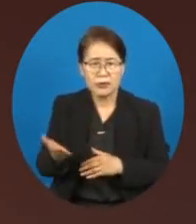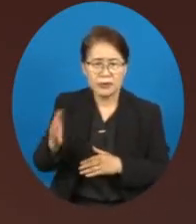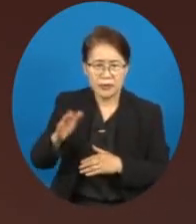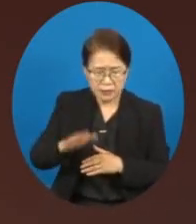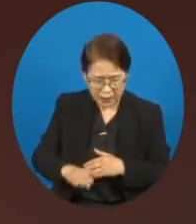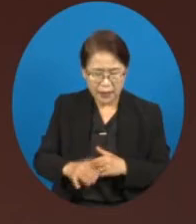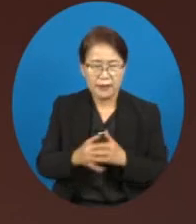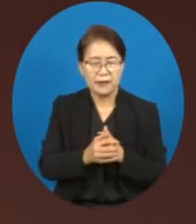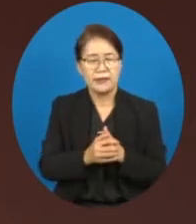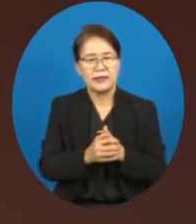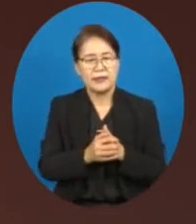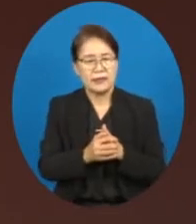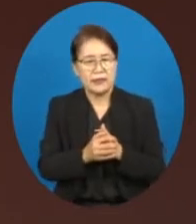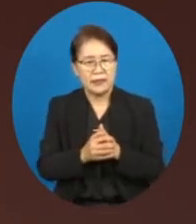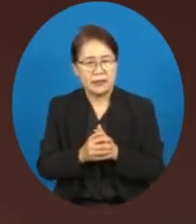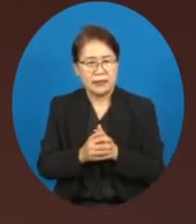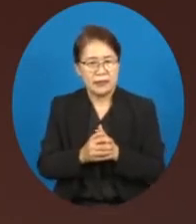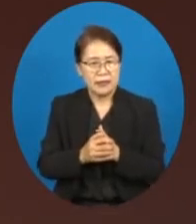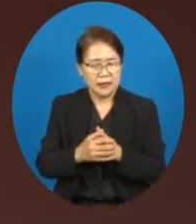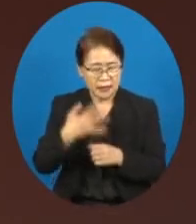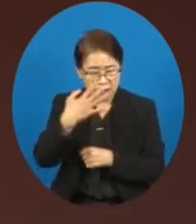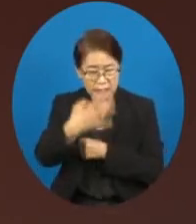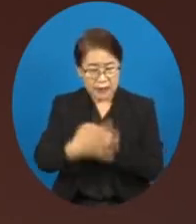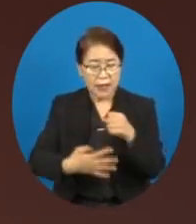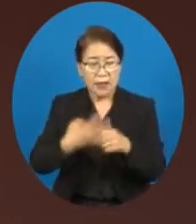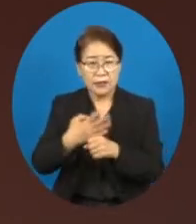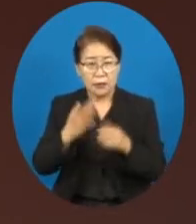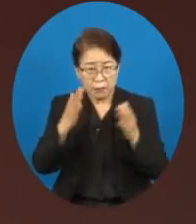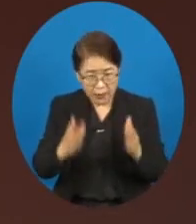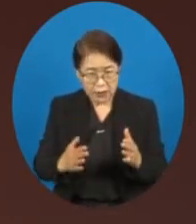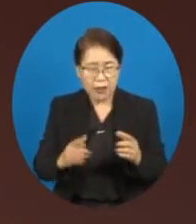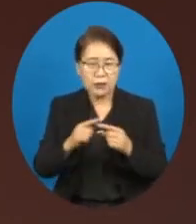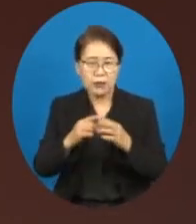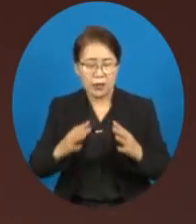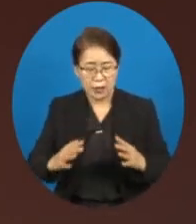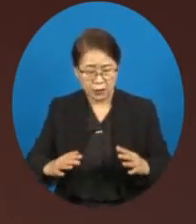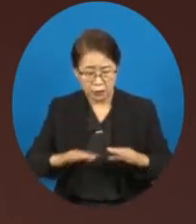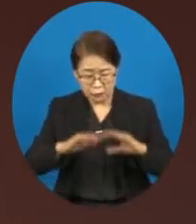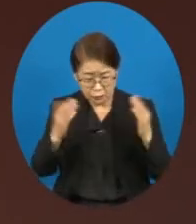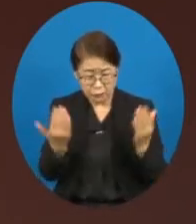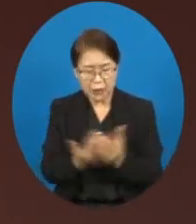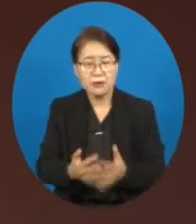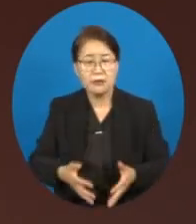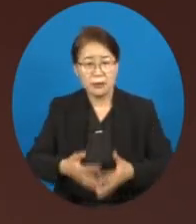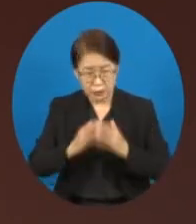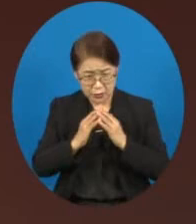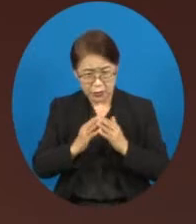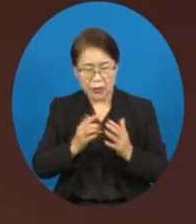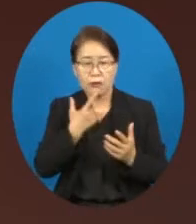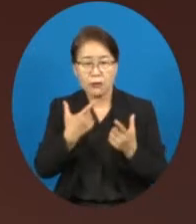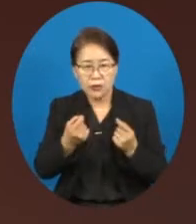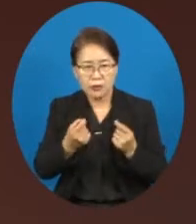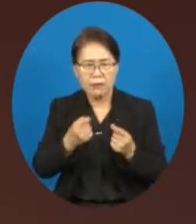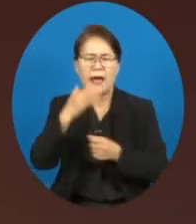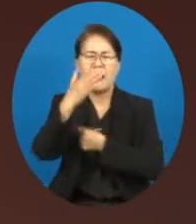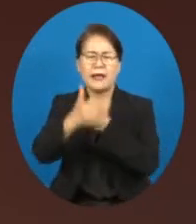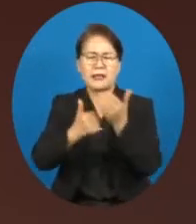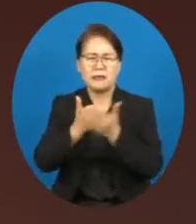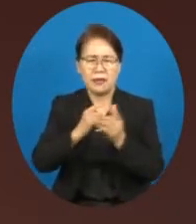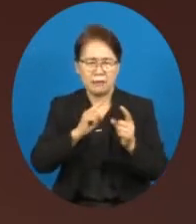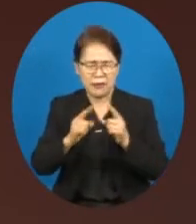능력으로 성전이 완공되었던 것처럼 하나님의 말씀은 반드시